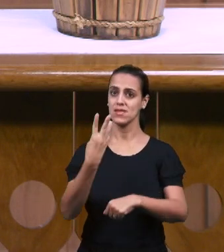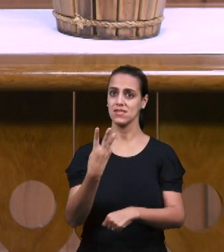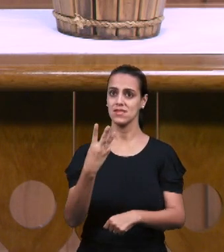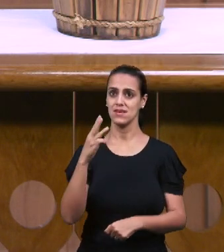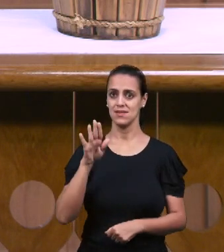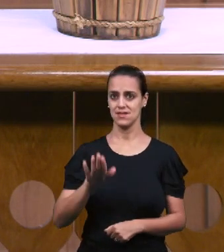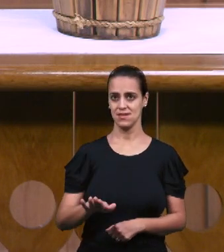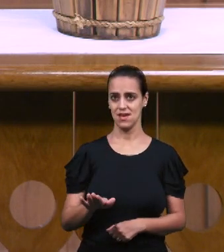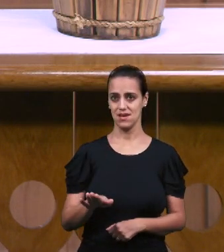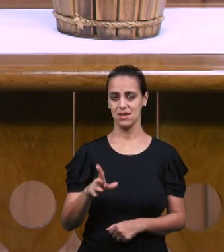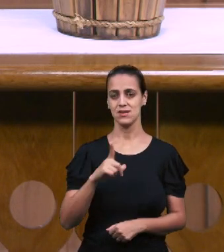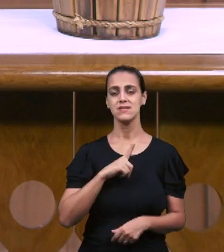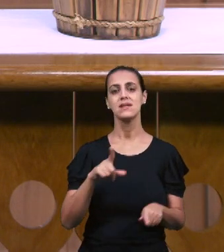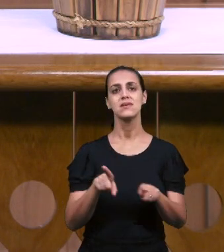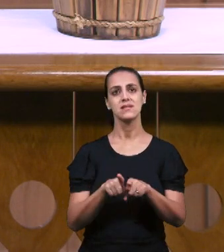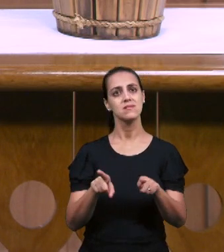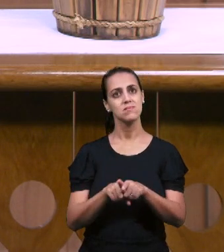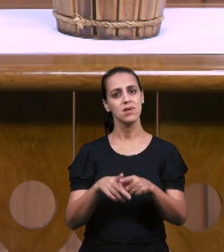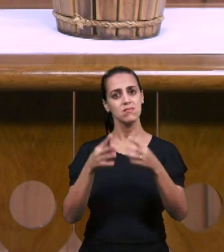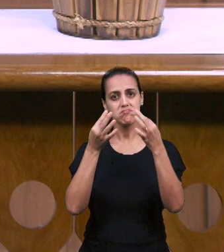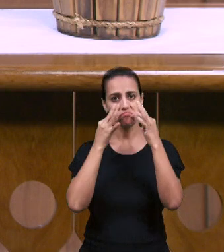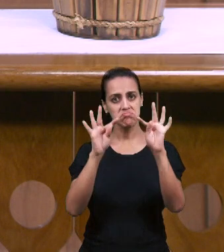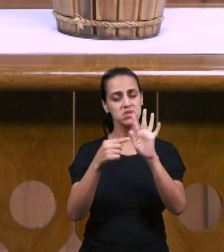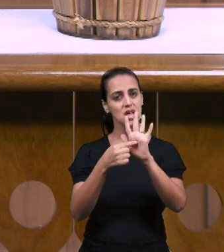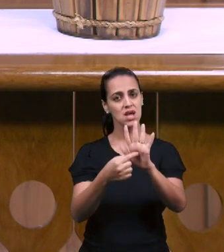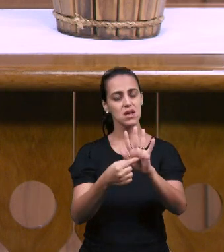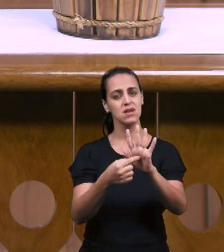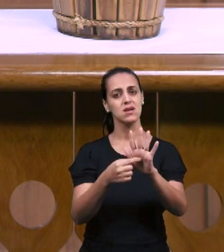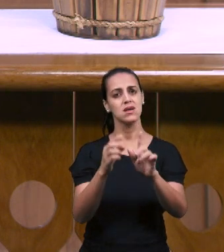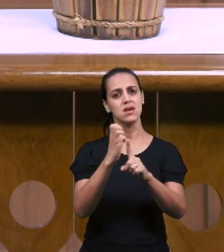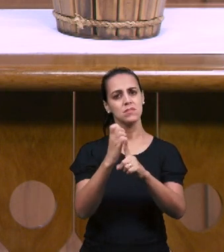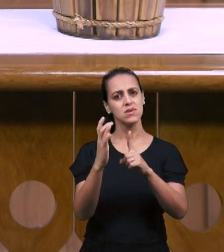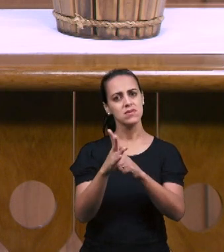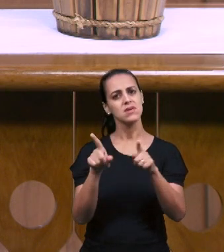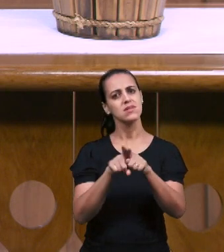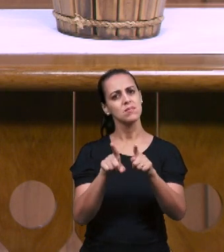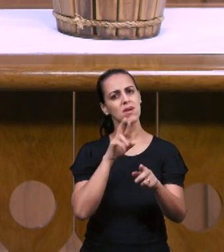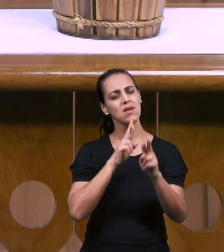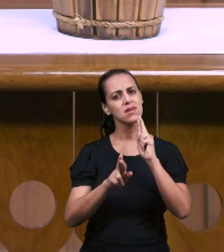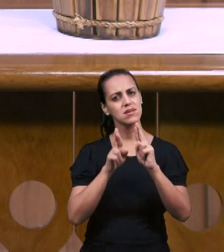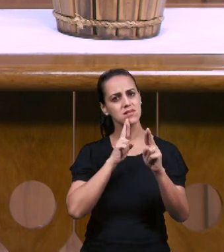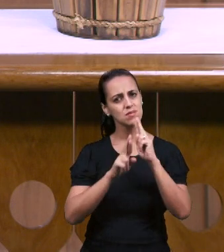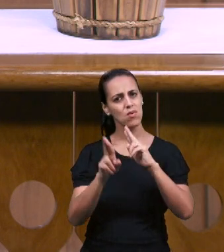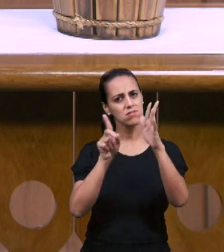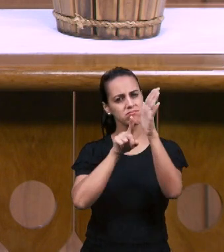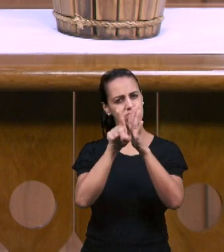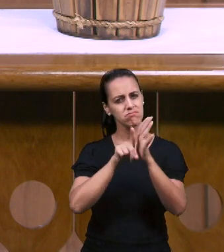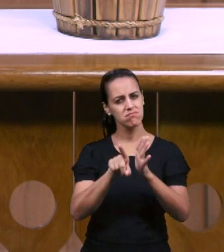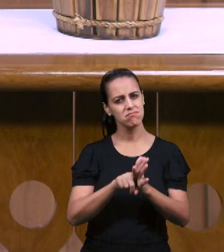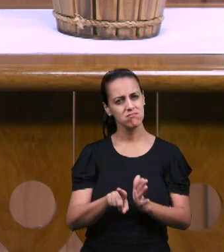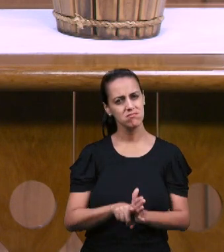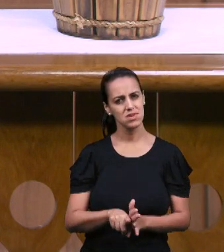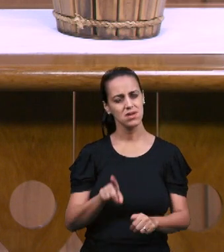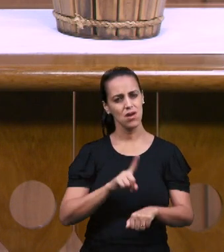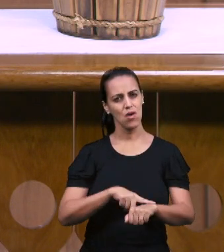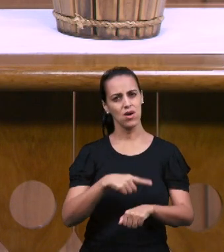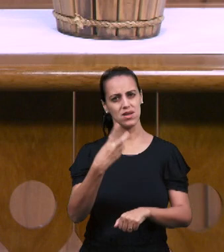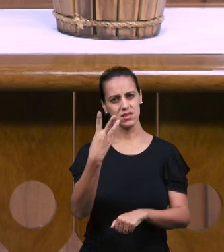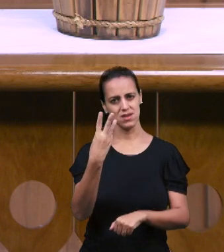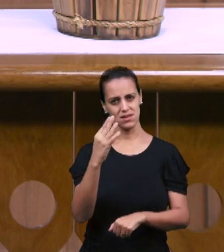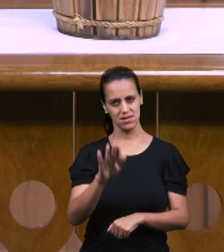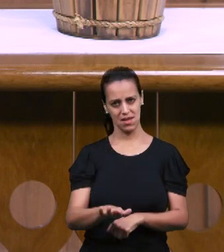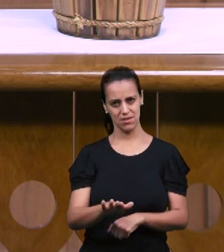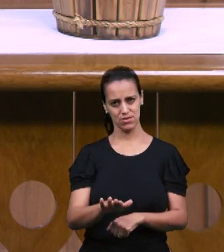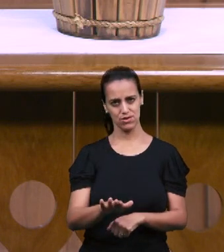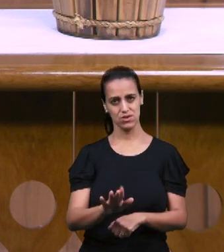transmission des témoignages de l'école biblique et aussi des réponses, des questions à 15h.